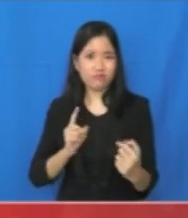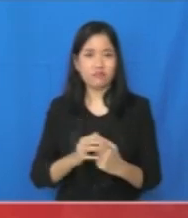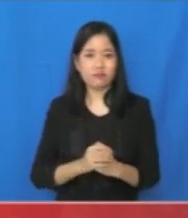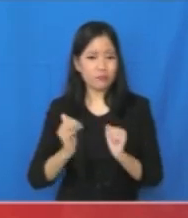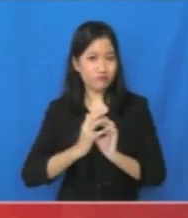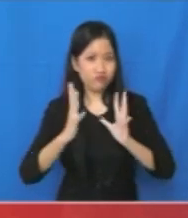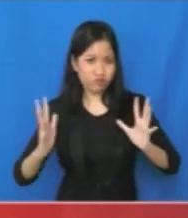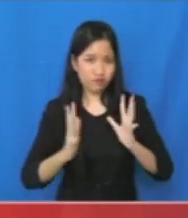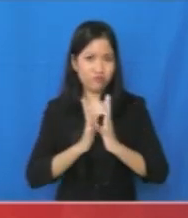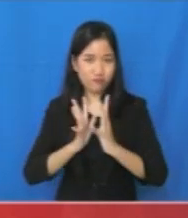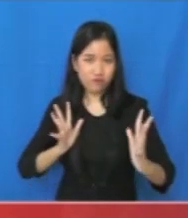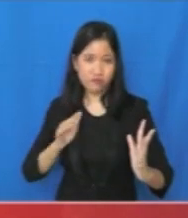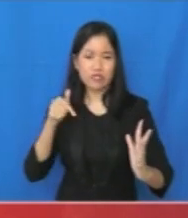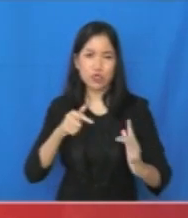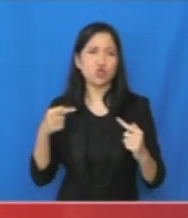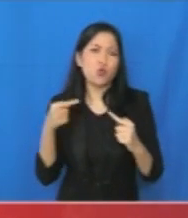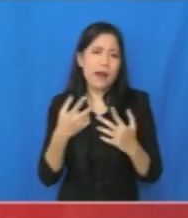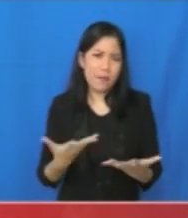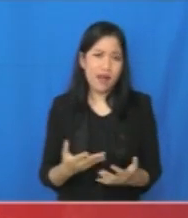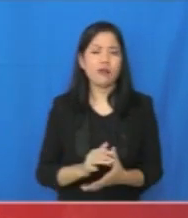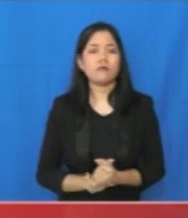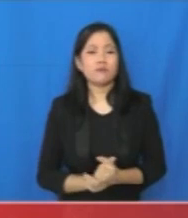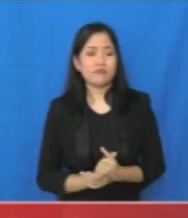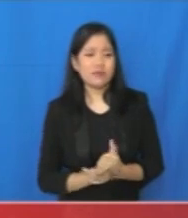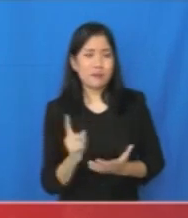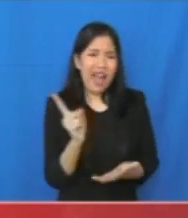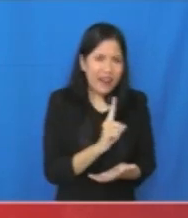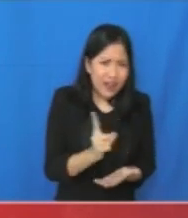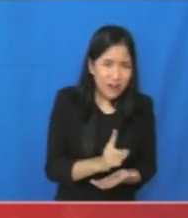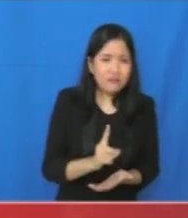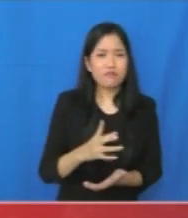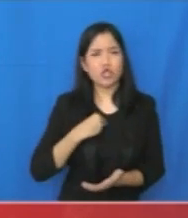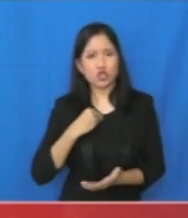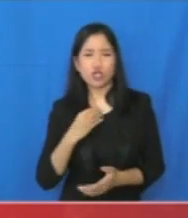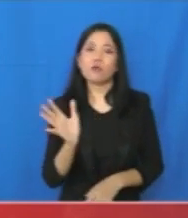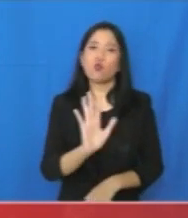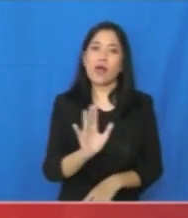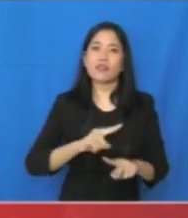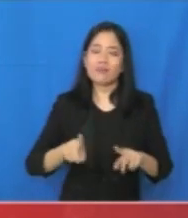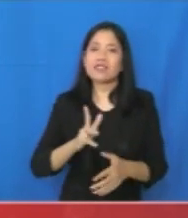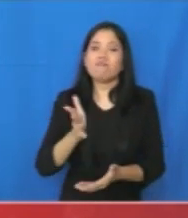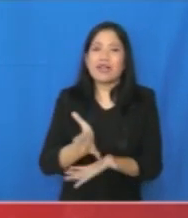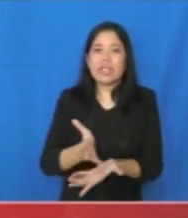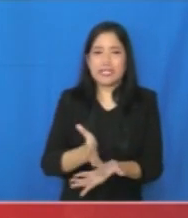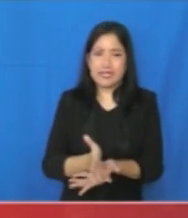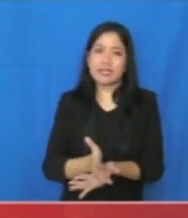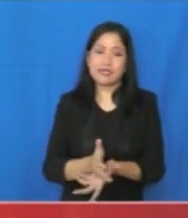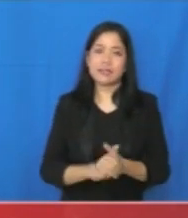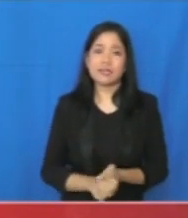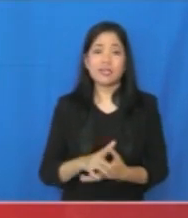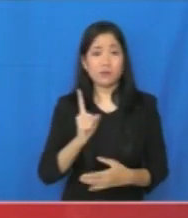dimaknai melarang tapi membatasi karena kita sama-sama pahami